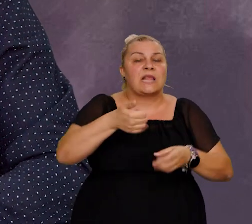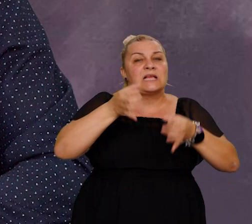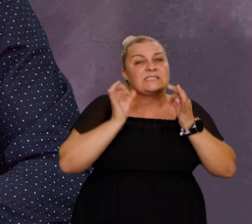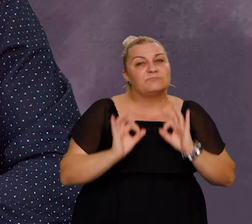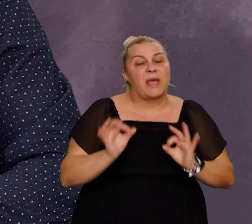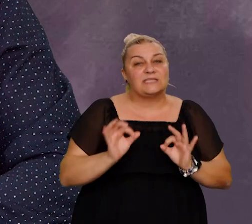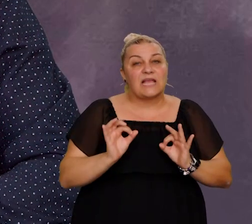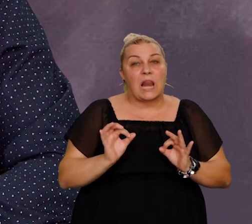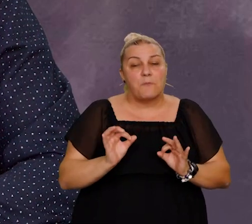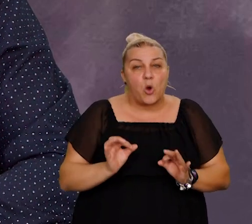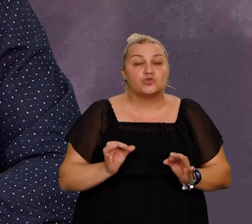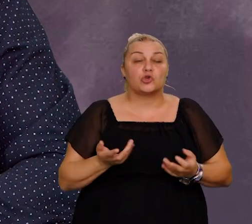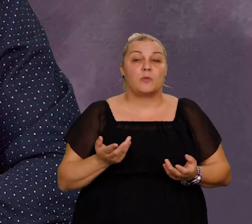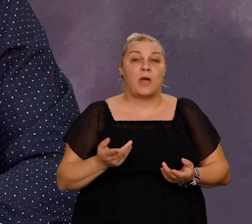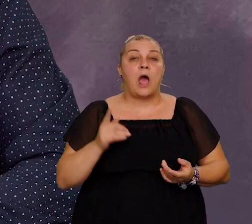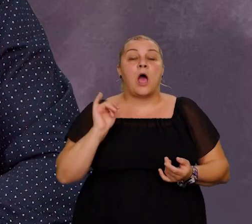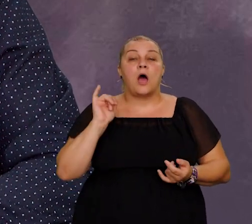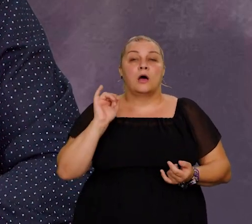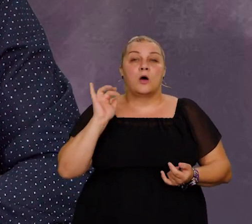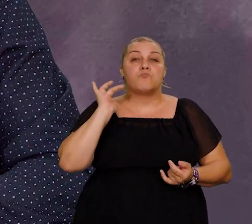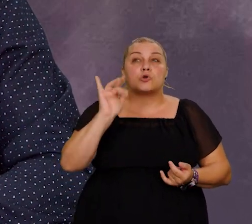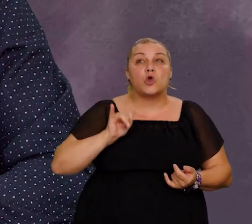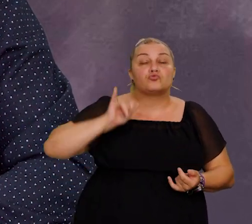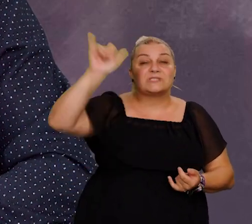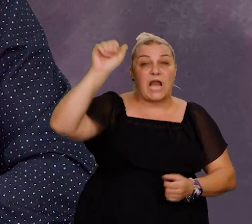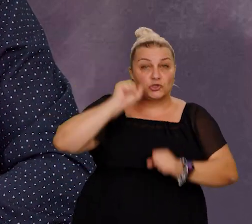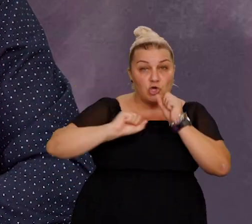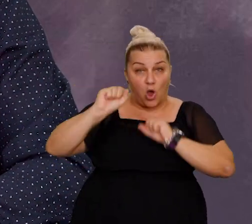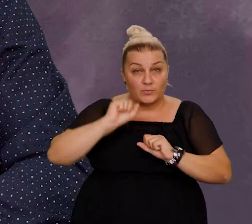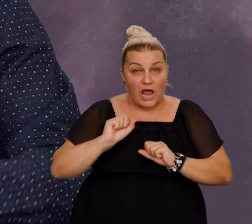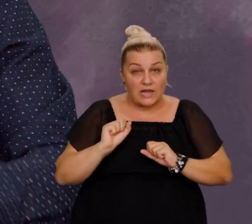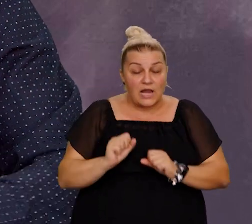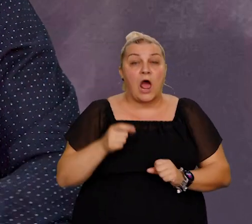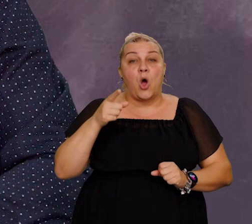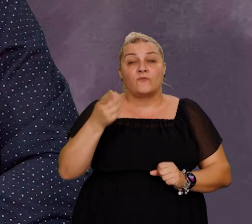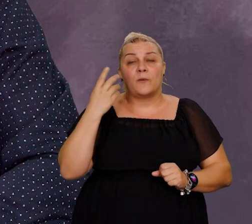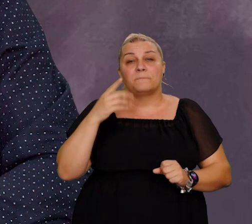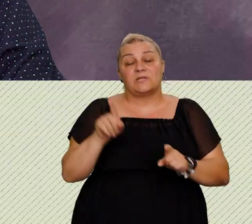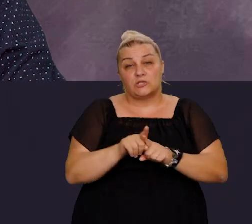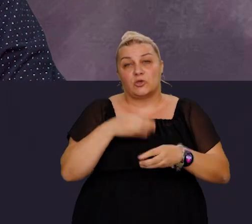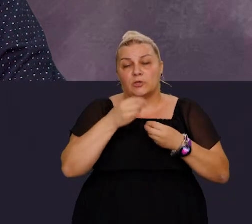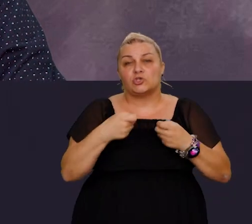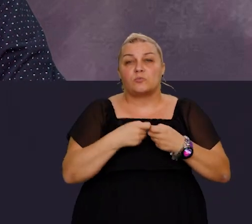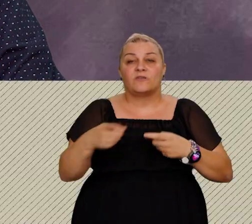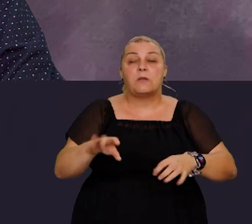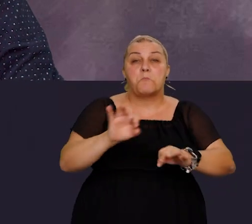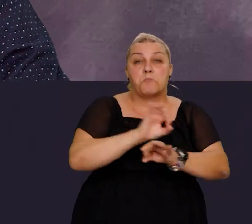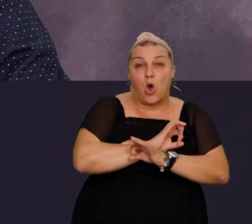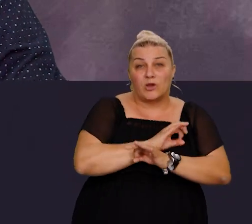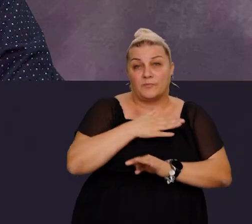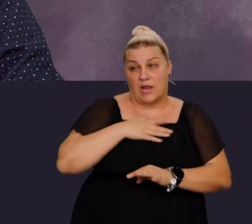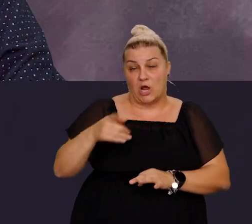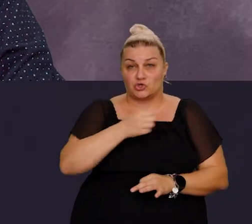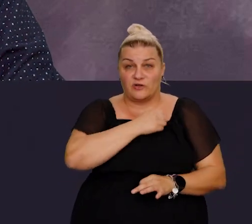jedne specijalne postrojbe, nazovimo je tako, protuzračne obrane 204. brigade. Pričat ćemo o pogibiji hrvatskog viteza